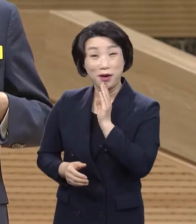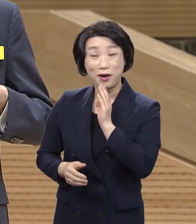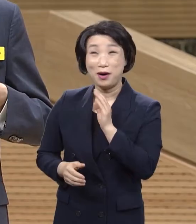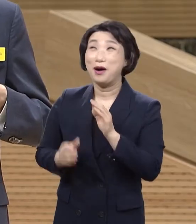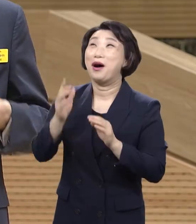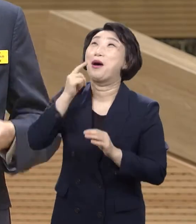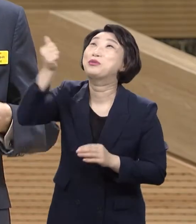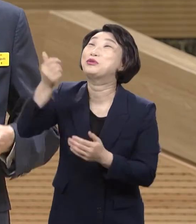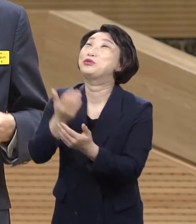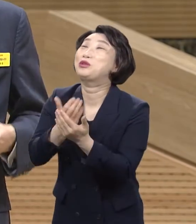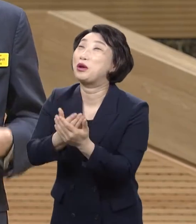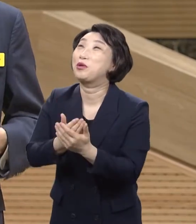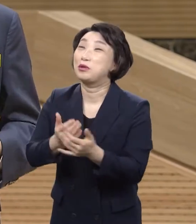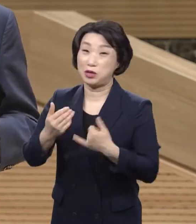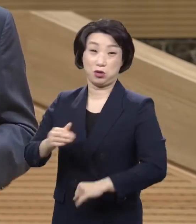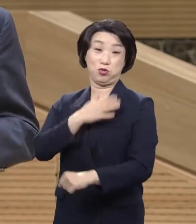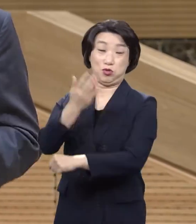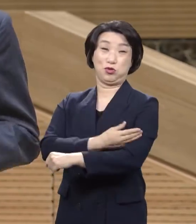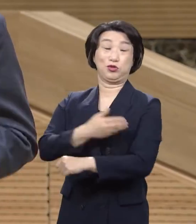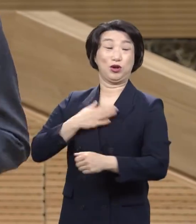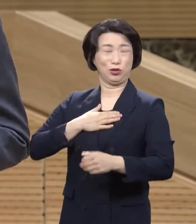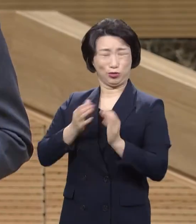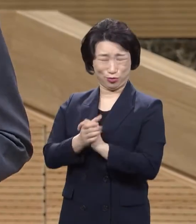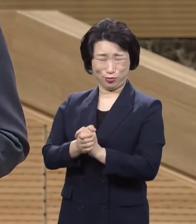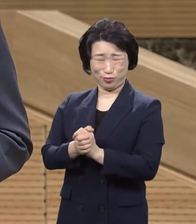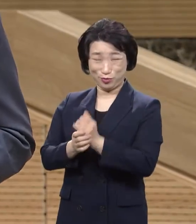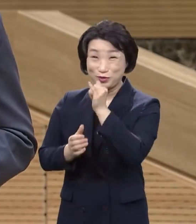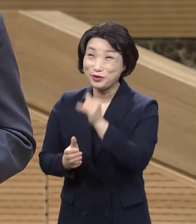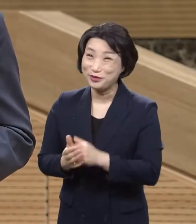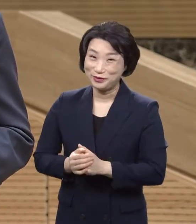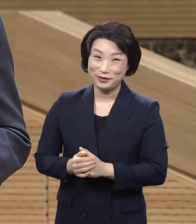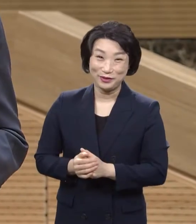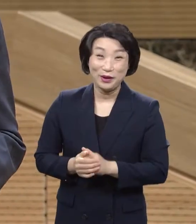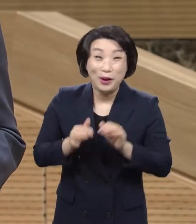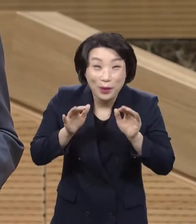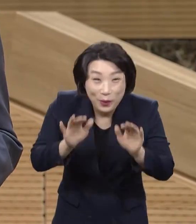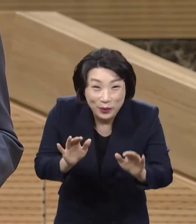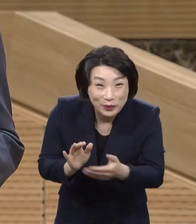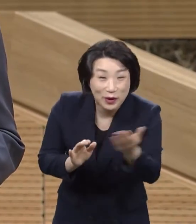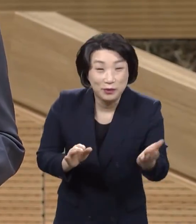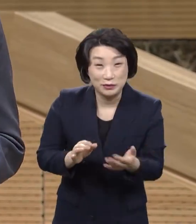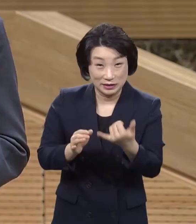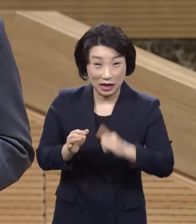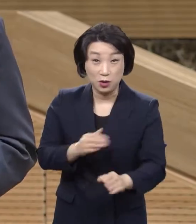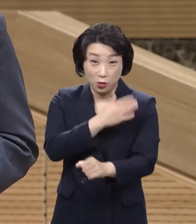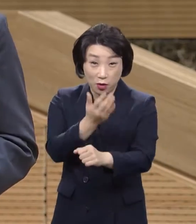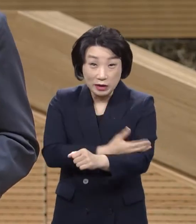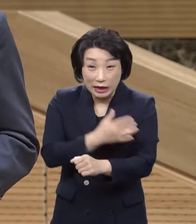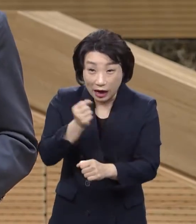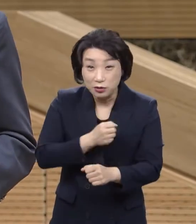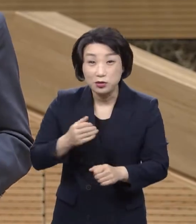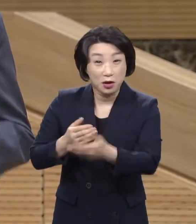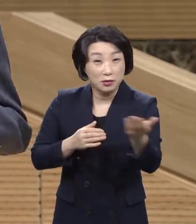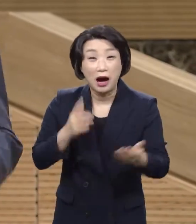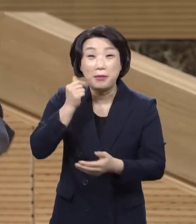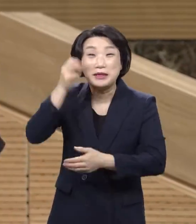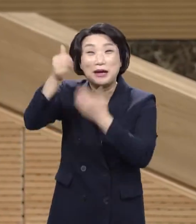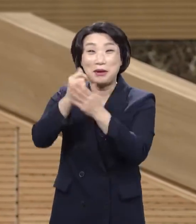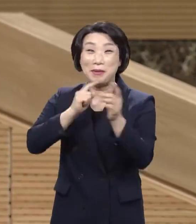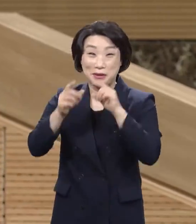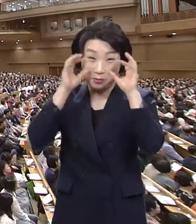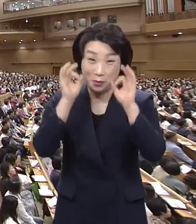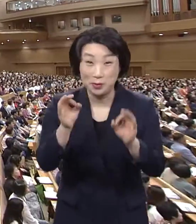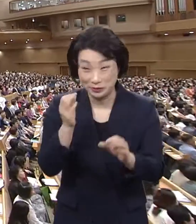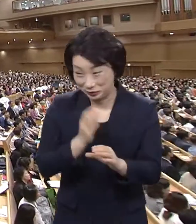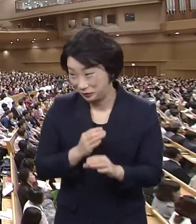할 이 자녀의 권리로 기도하고 있구나. 오늘 또 자녀의 권리로 아버지 말씀을 듣고